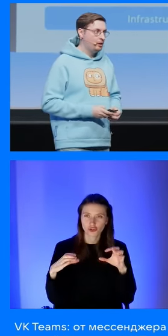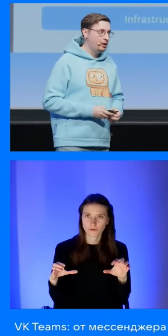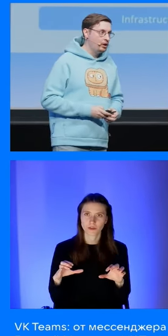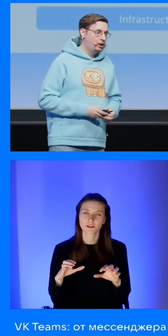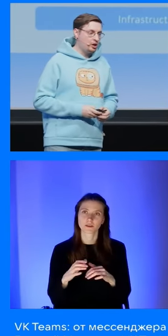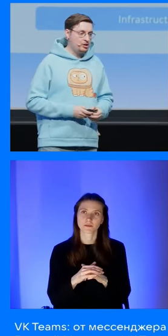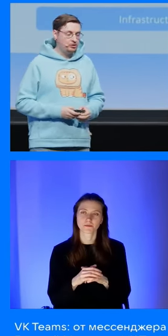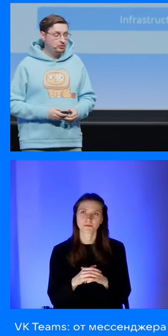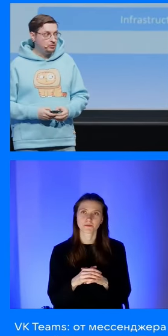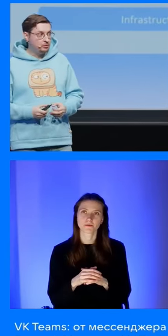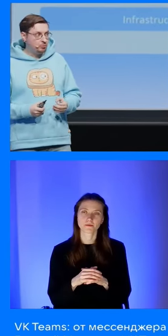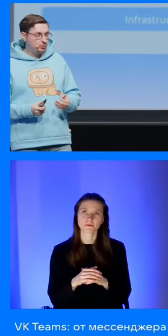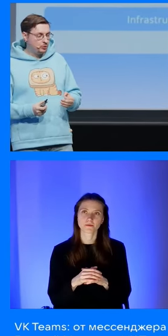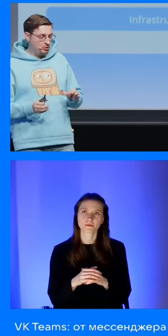подобное.